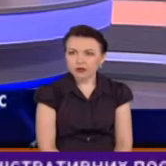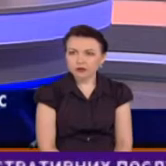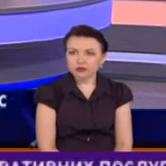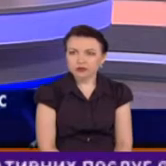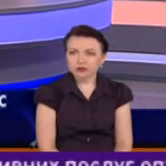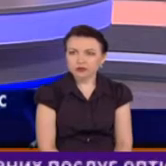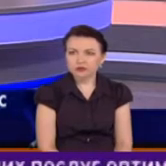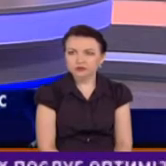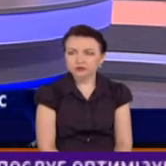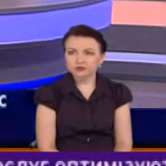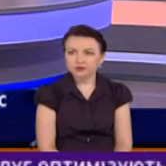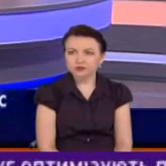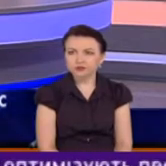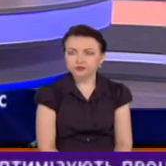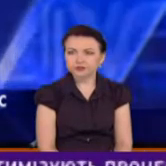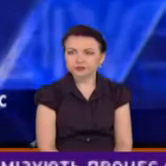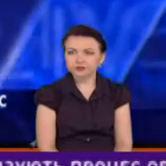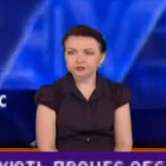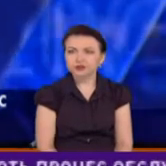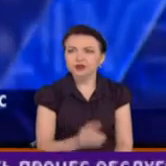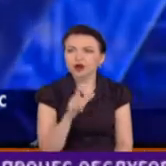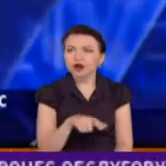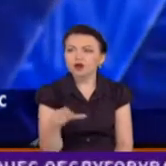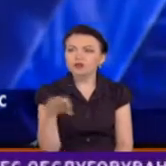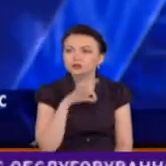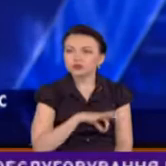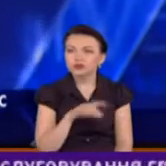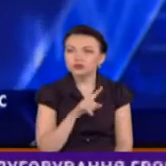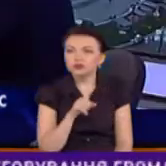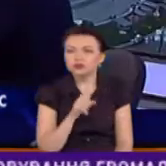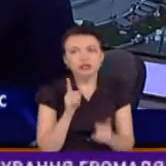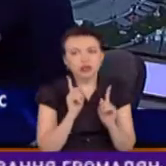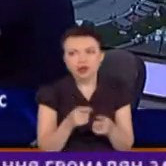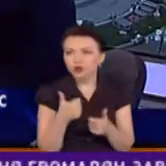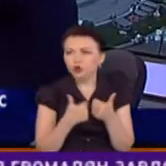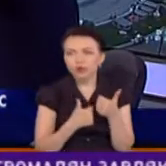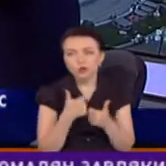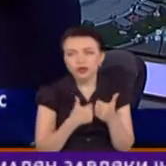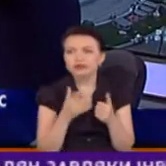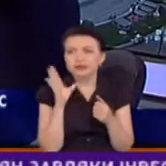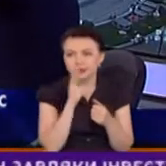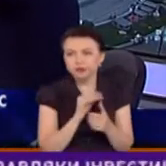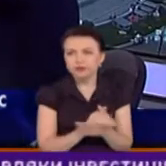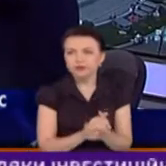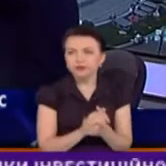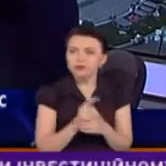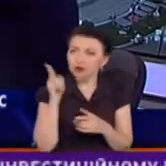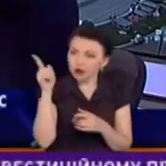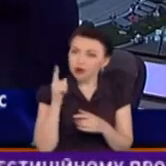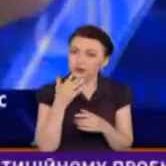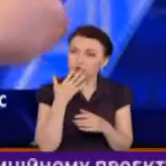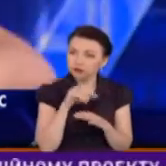це демонополізує. Ну, а людям би, що б це дало? Це була б реальна конкуренція. Як мінімум, ми б... Ви ж кажете, що там дорожче, ніж в